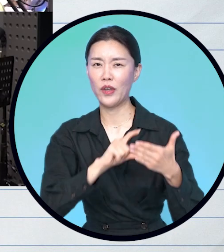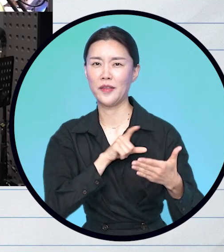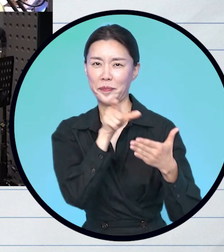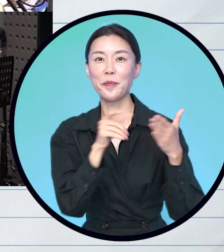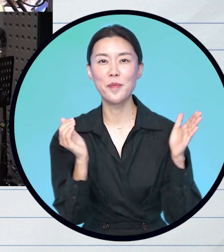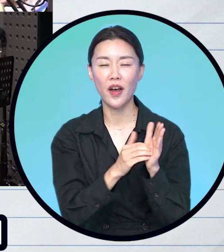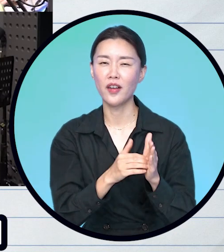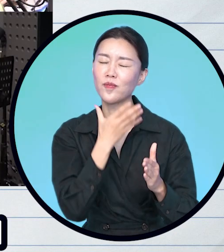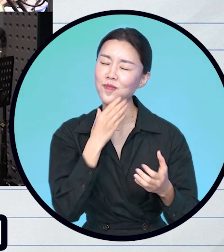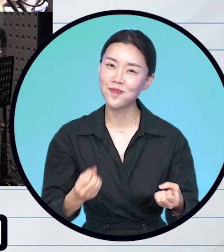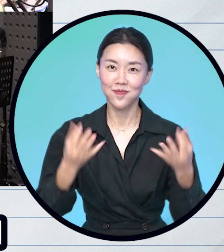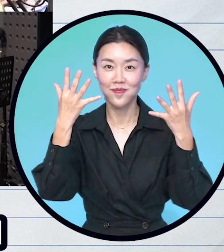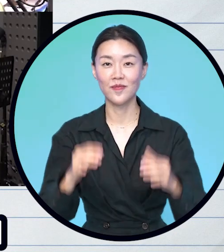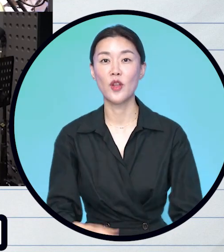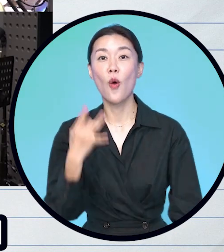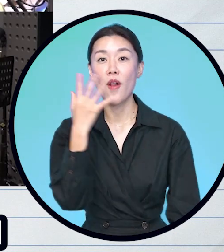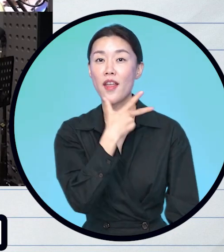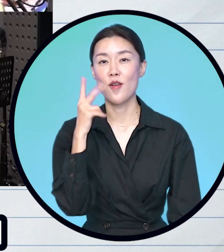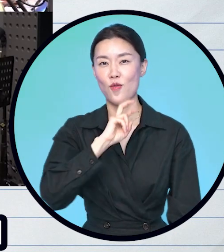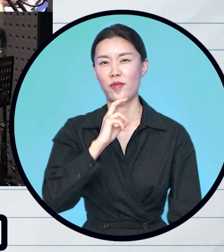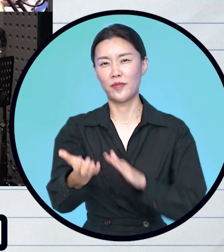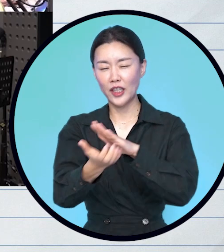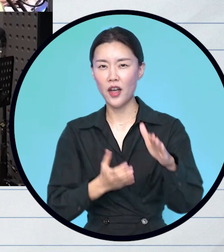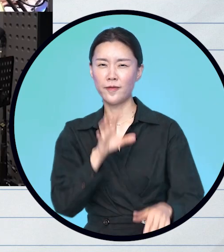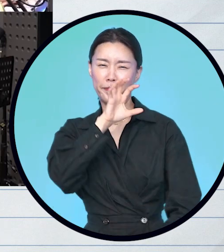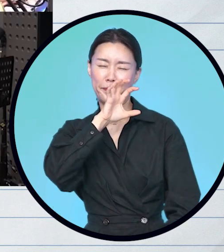축하드립니다. 녹음 전에는 막 워낙에